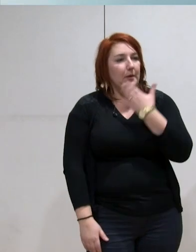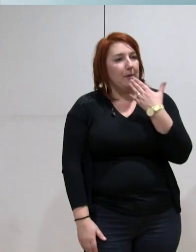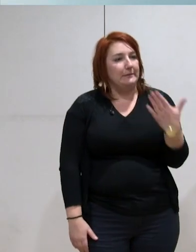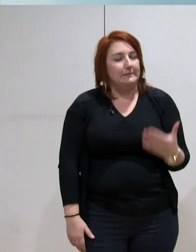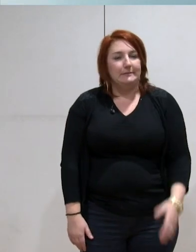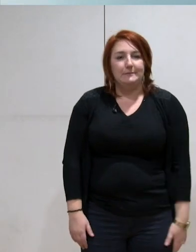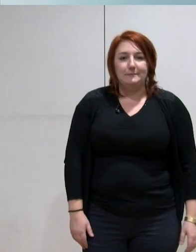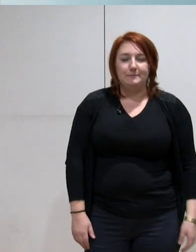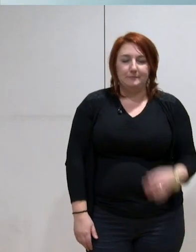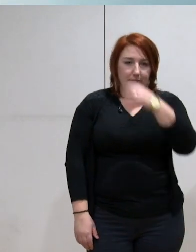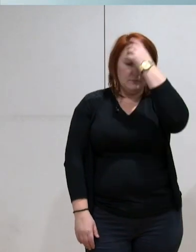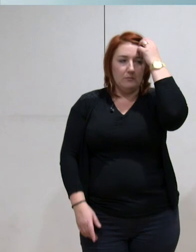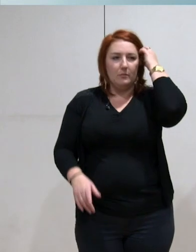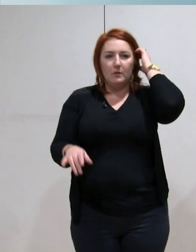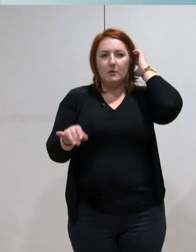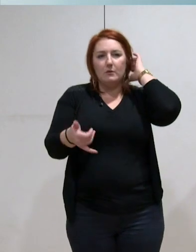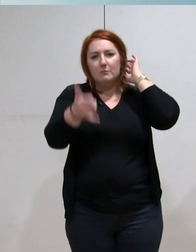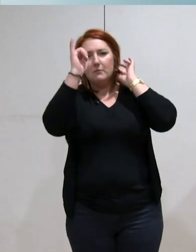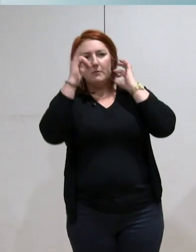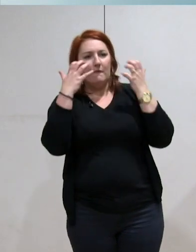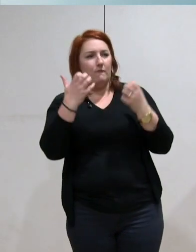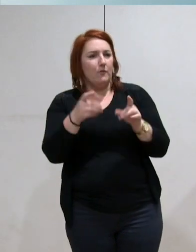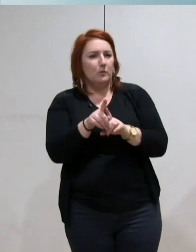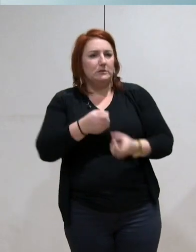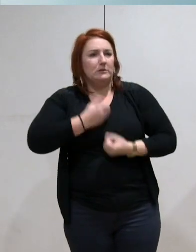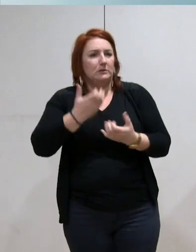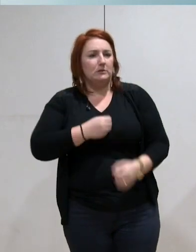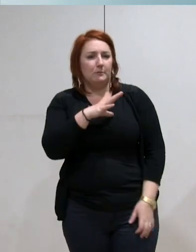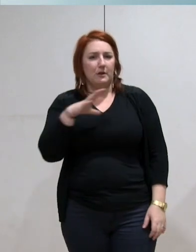merci demande de prise de parole également de Madame